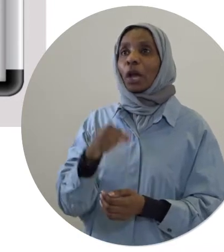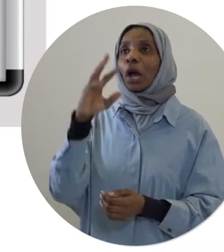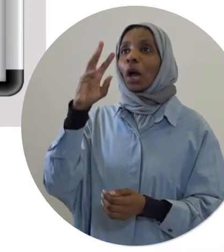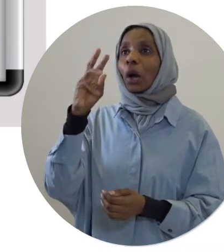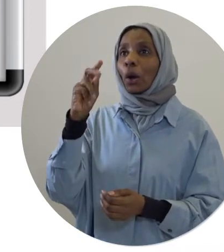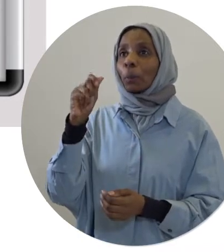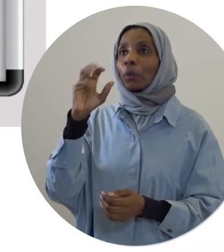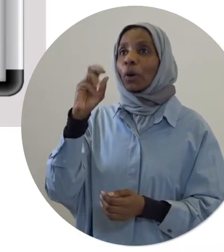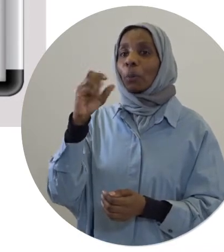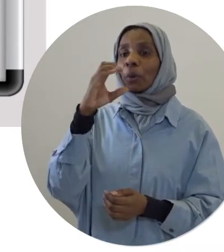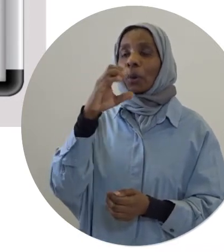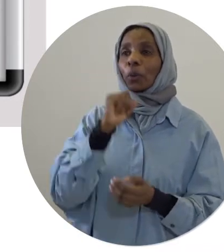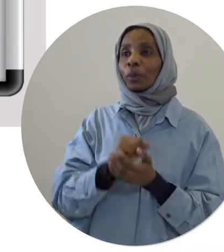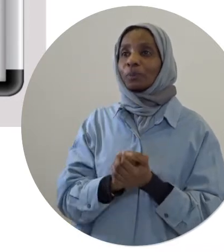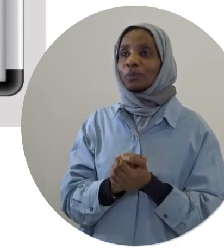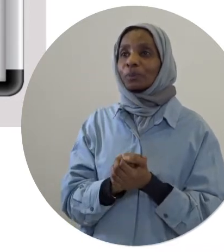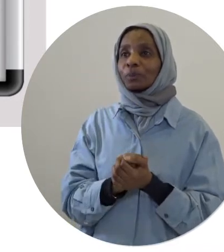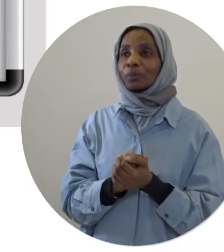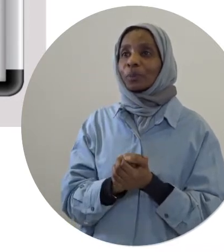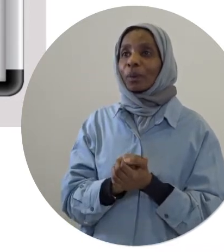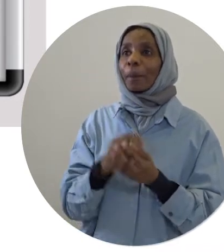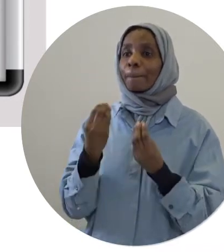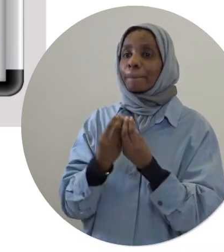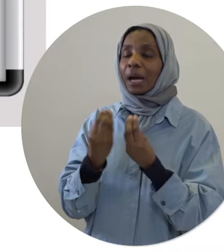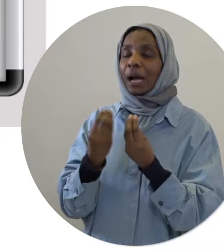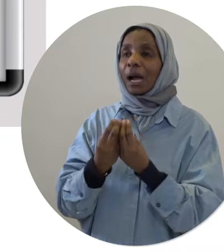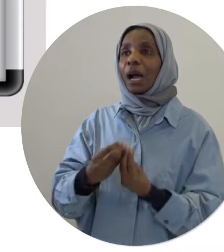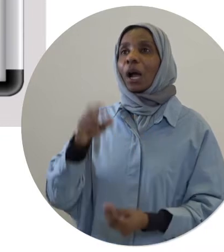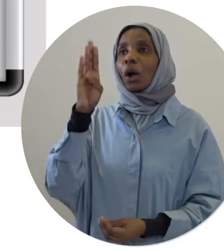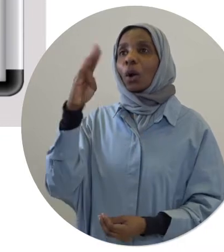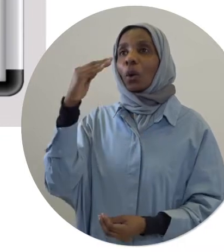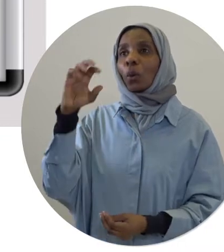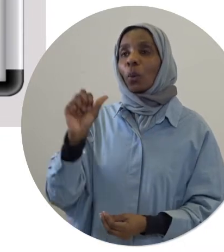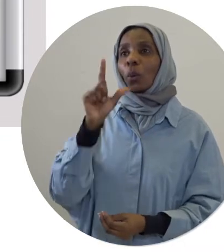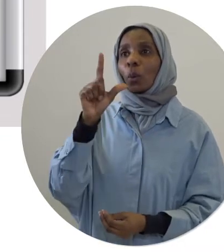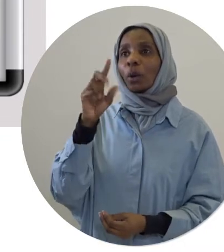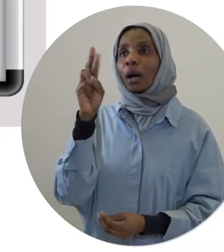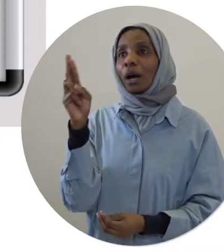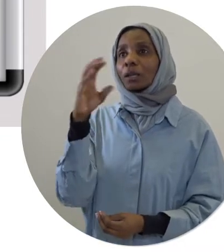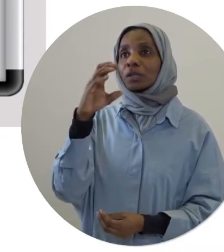عضوي وهو حمض كربوكسيلي والكحول. يتم